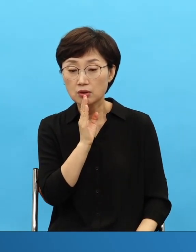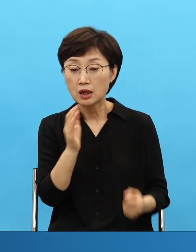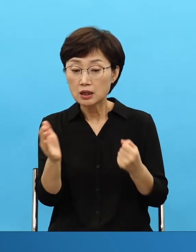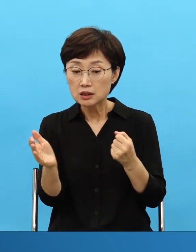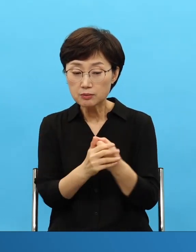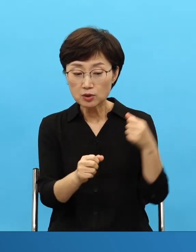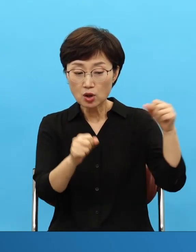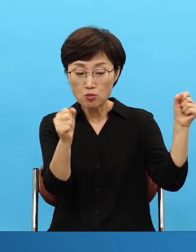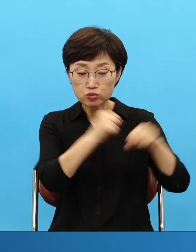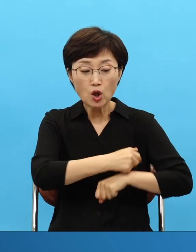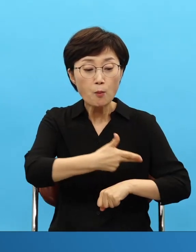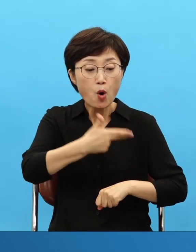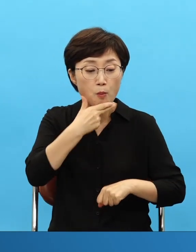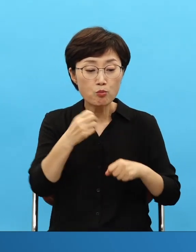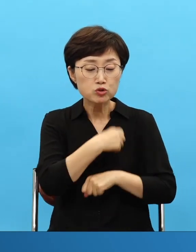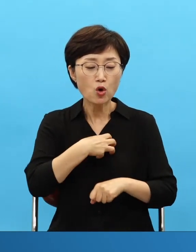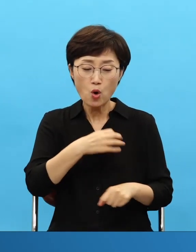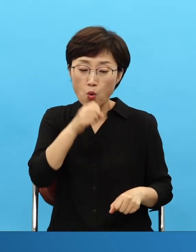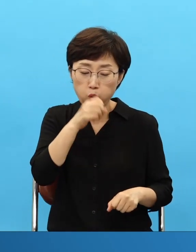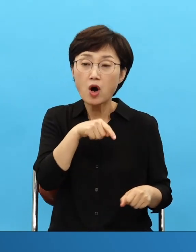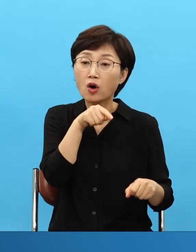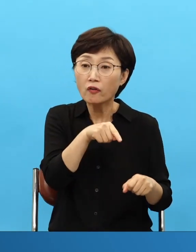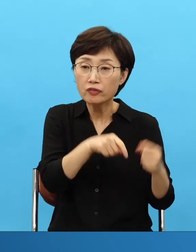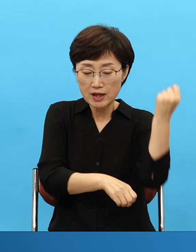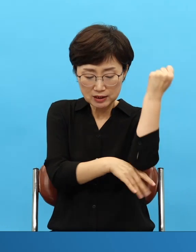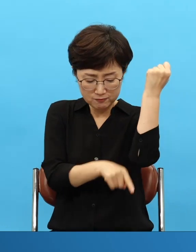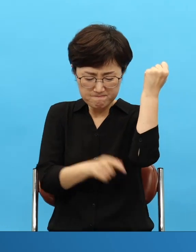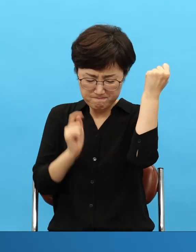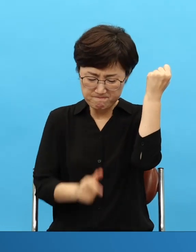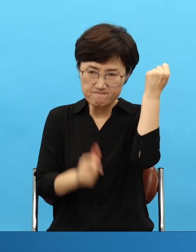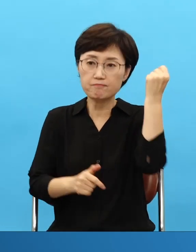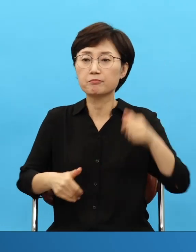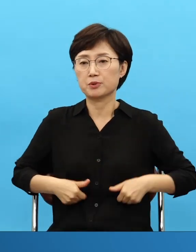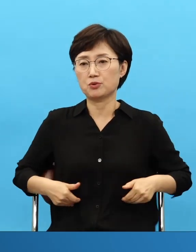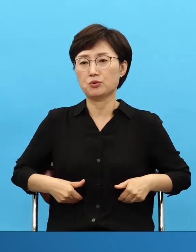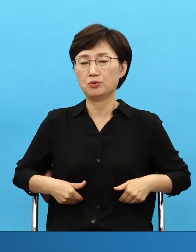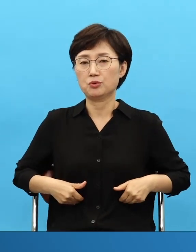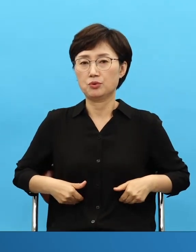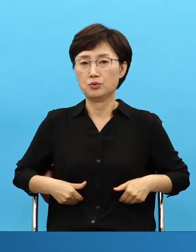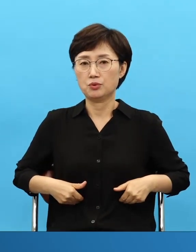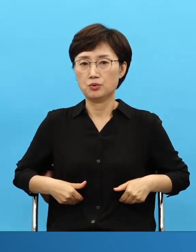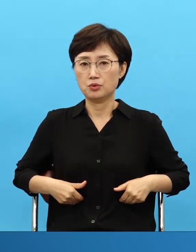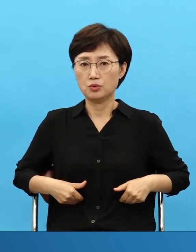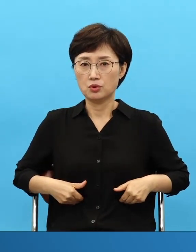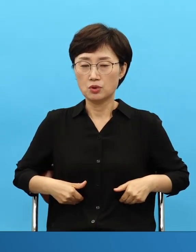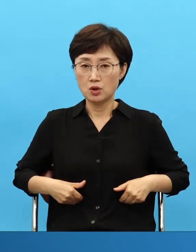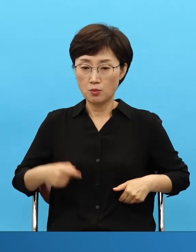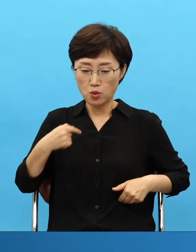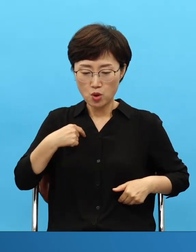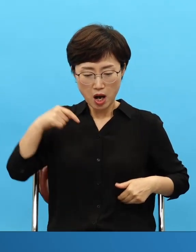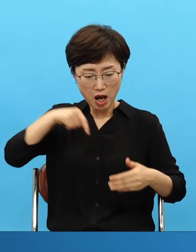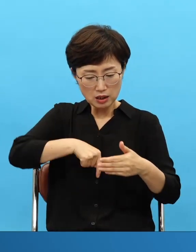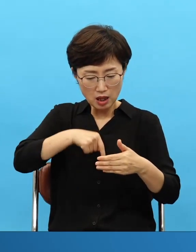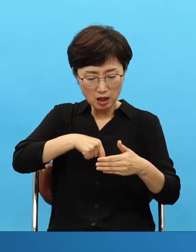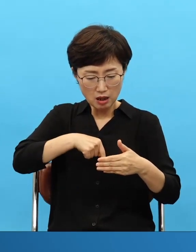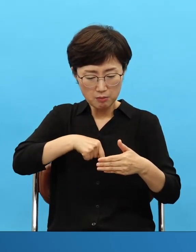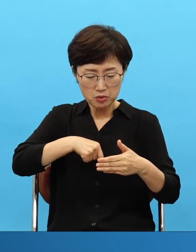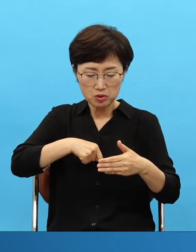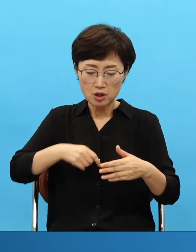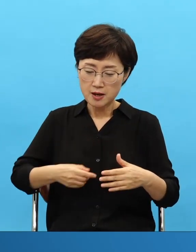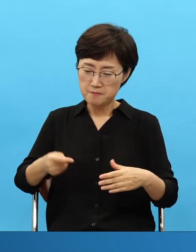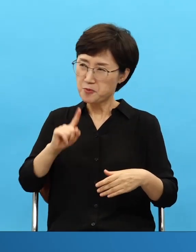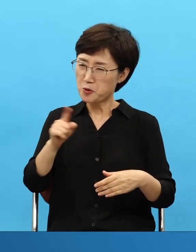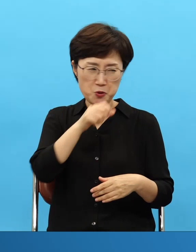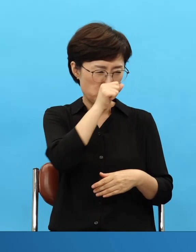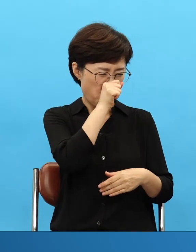세워. equip yourself the things that will not fail, will not be destroyed. You must establish that. 안 무너지는 망대를 심으라고요. You must plant the